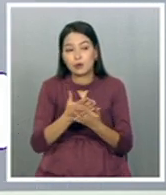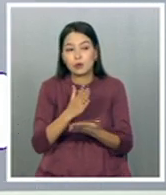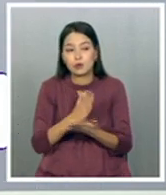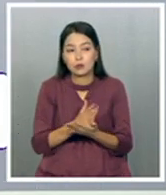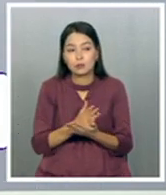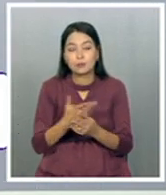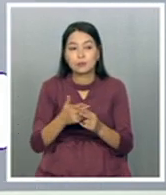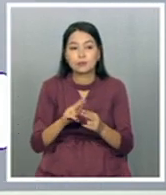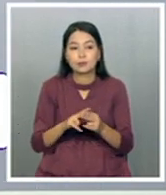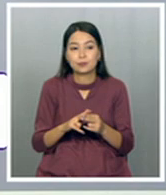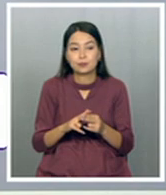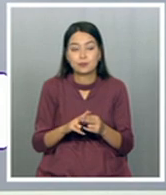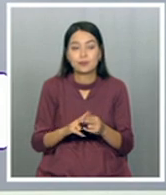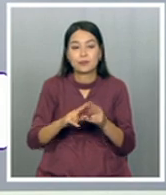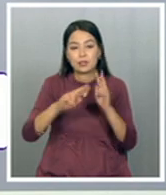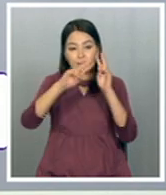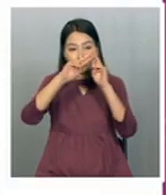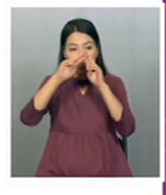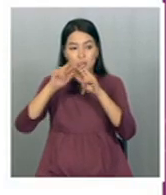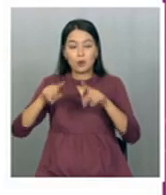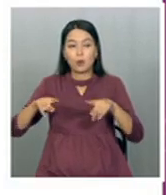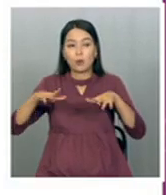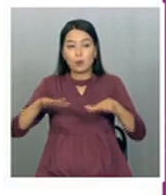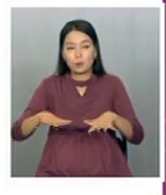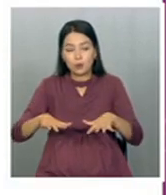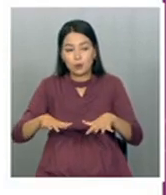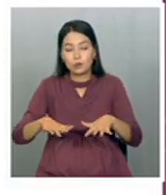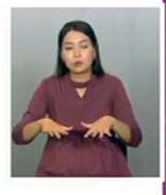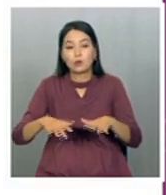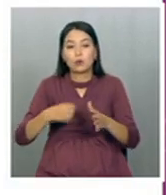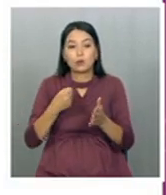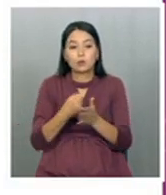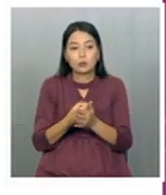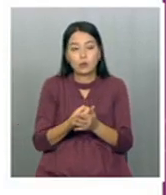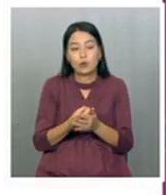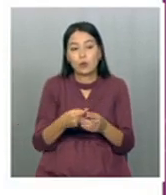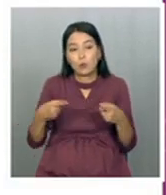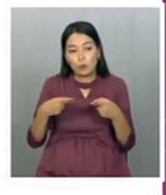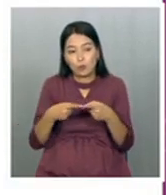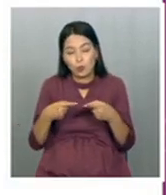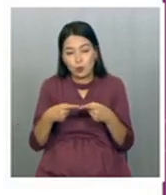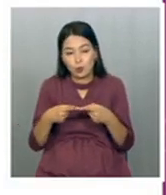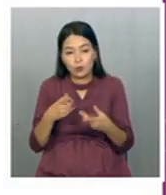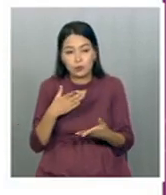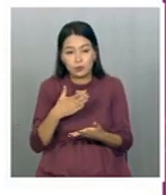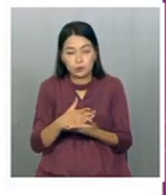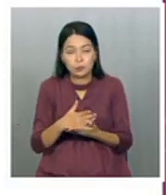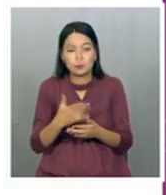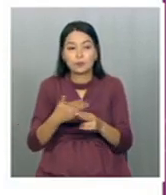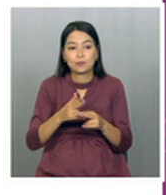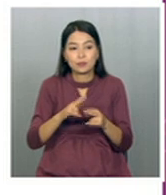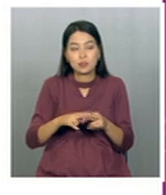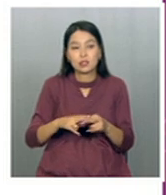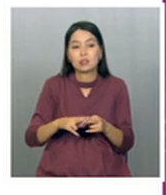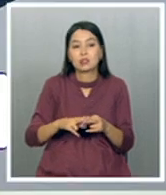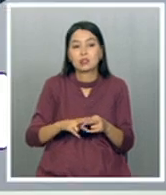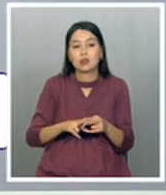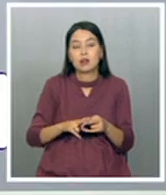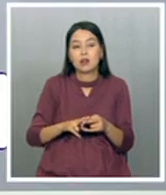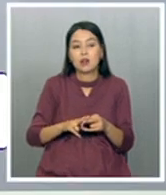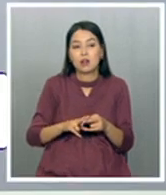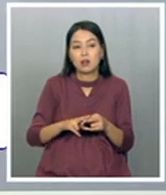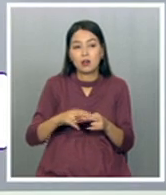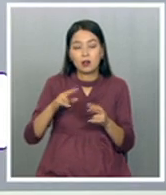яғни шырақтың орналасқан жерінен көкжиекке дейінгі бұрыштық шама. Бұл бізде шырақтың биіктігі деп аталады. Ал